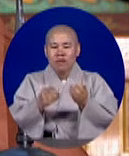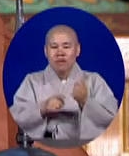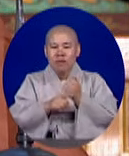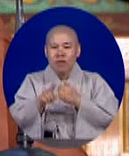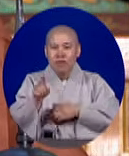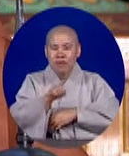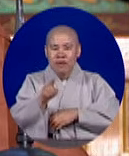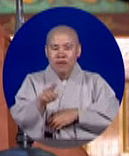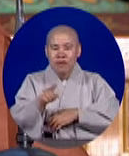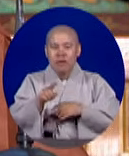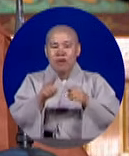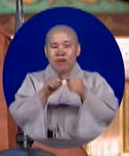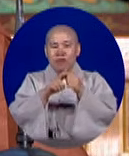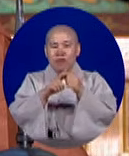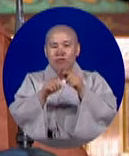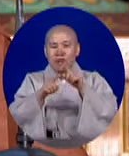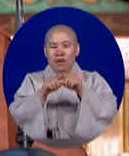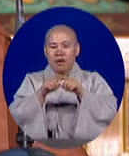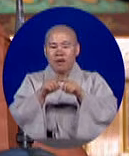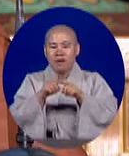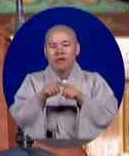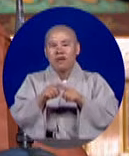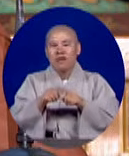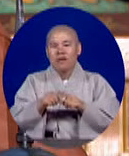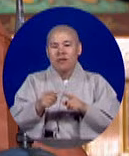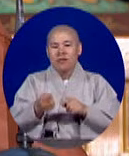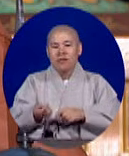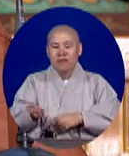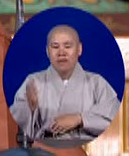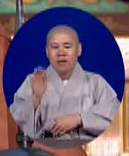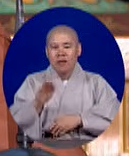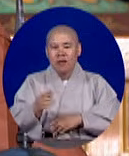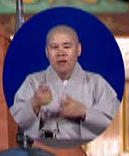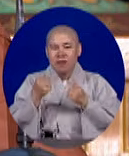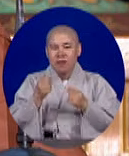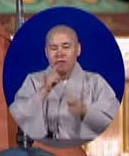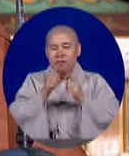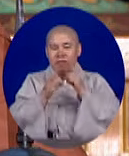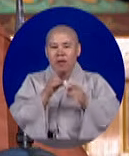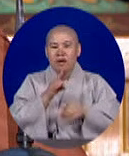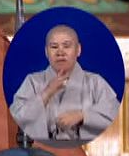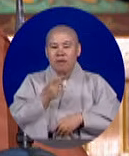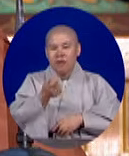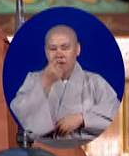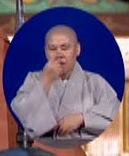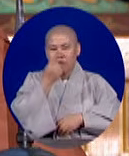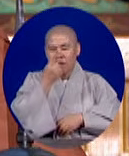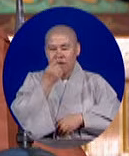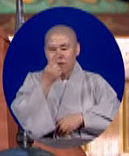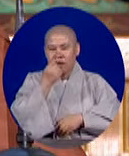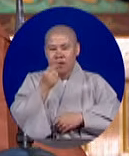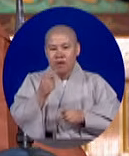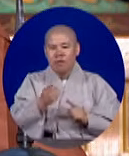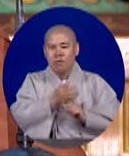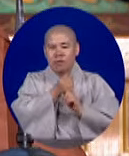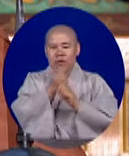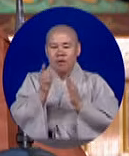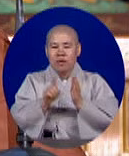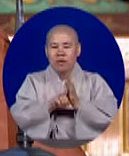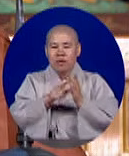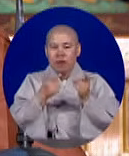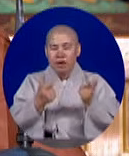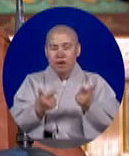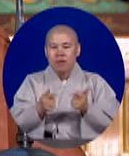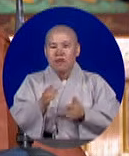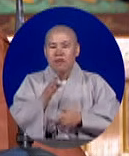이게 전부 손가락인데요. 손가락인데 이런 얘기만 배우자는 게 불교가 아닙니다. 이제 정말로